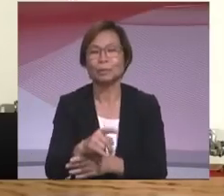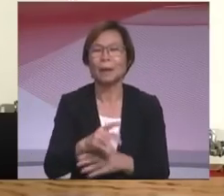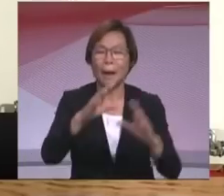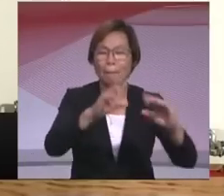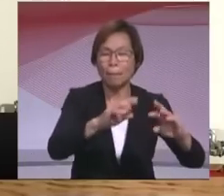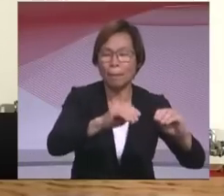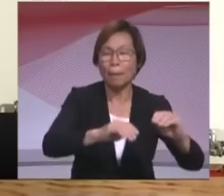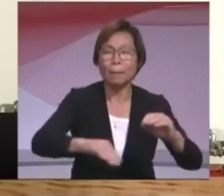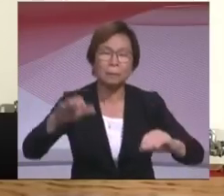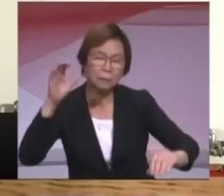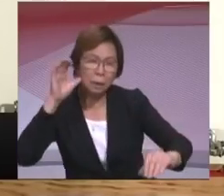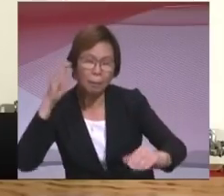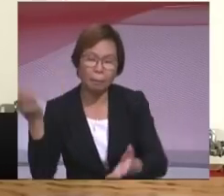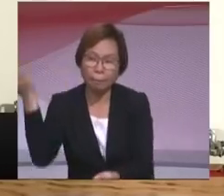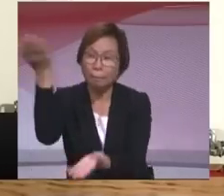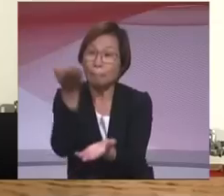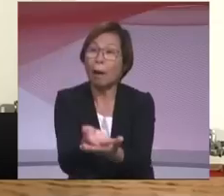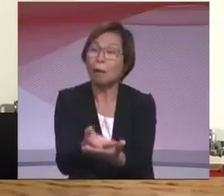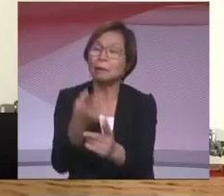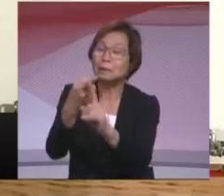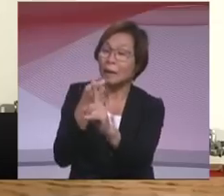mendengar pembentangan daripada